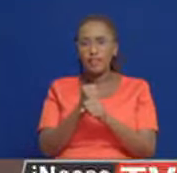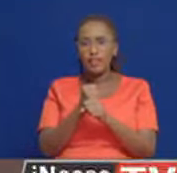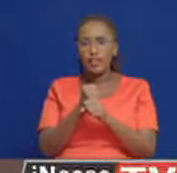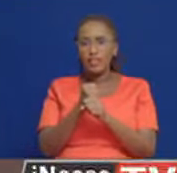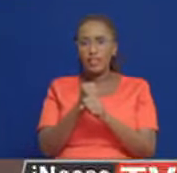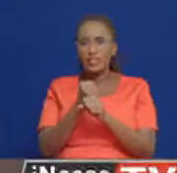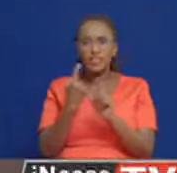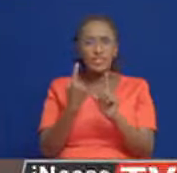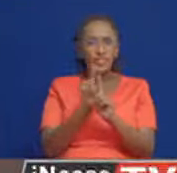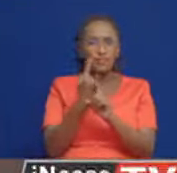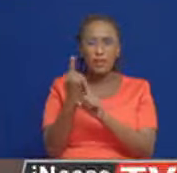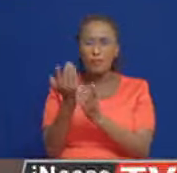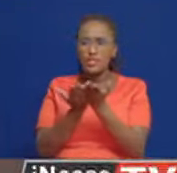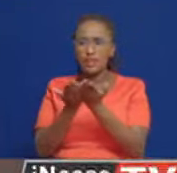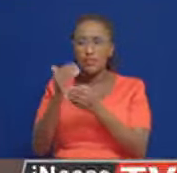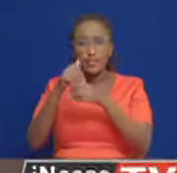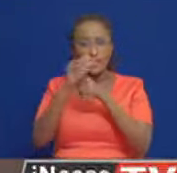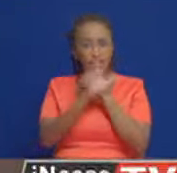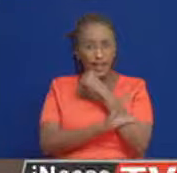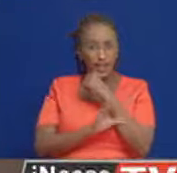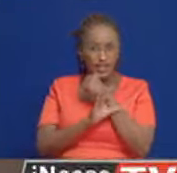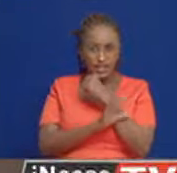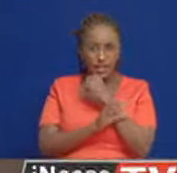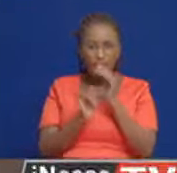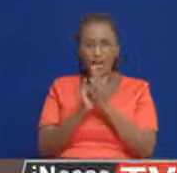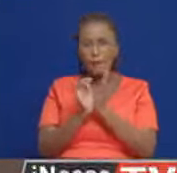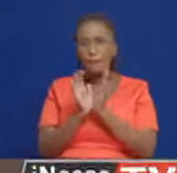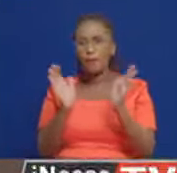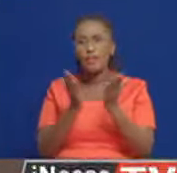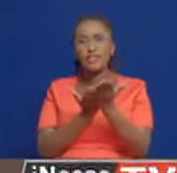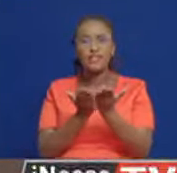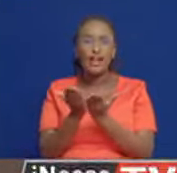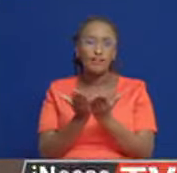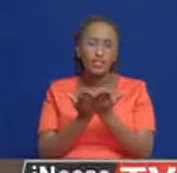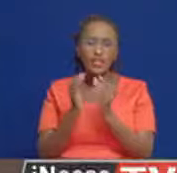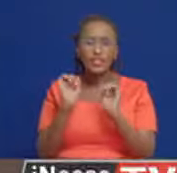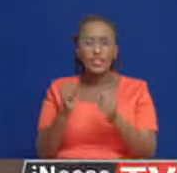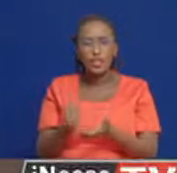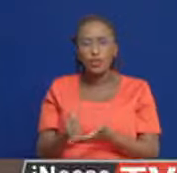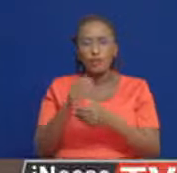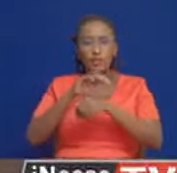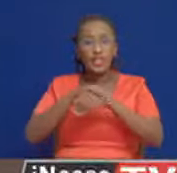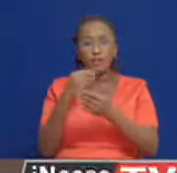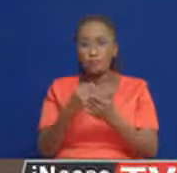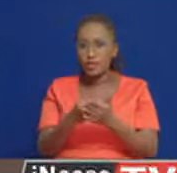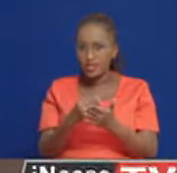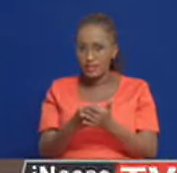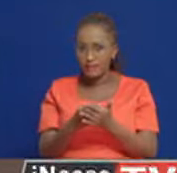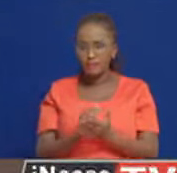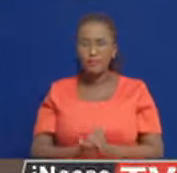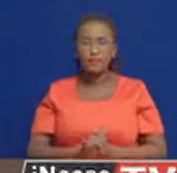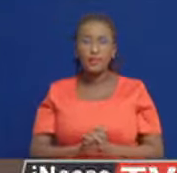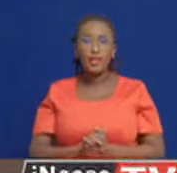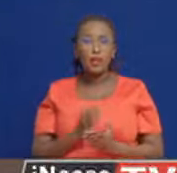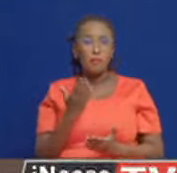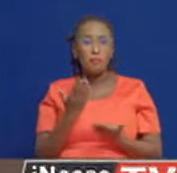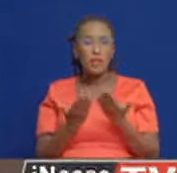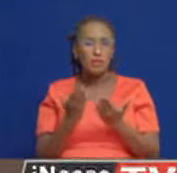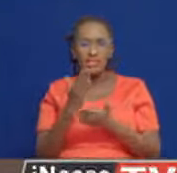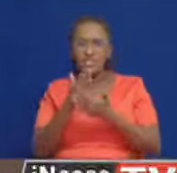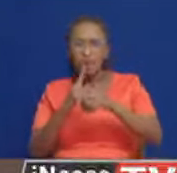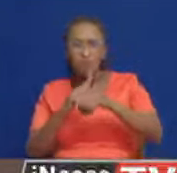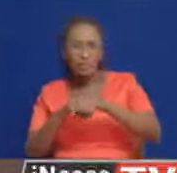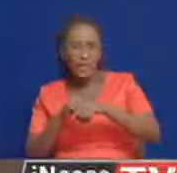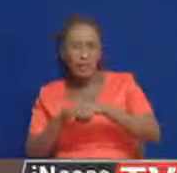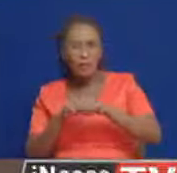services za taifa, ama zile ambazo tunaita public services, huduma za serikali. Na pengine wakati mwingine